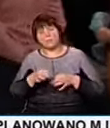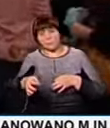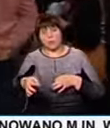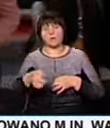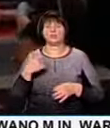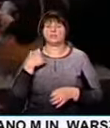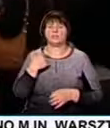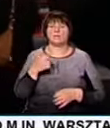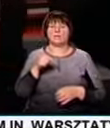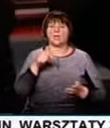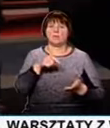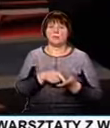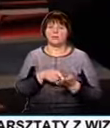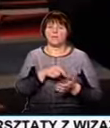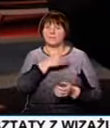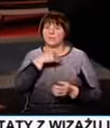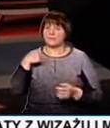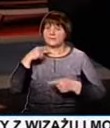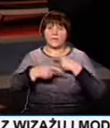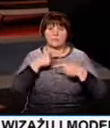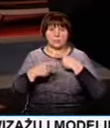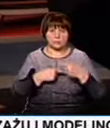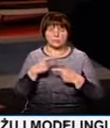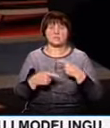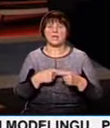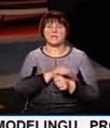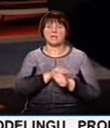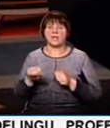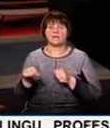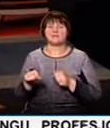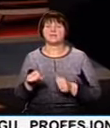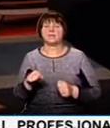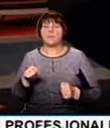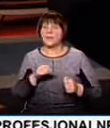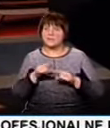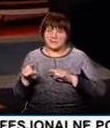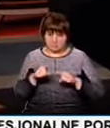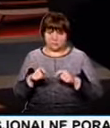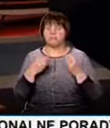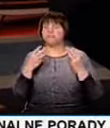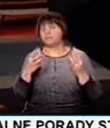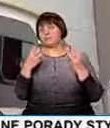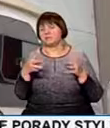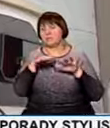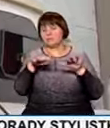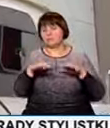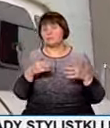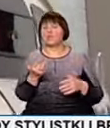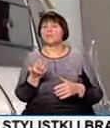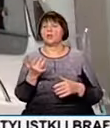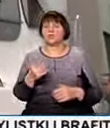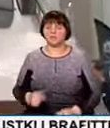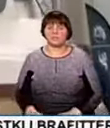Rzeczywiście tutaj polska produkcja jest tą znaczącą w dużych ilościach.